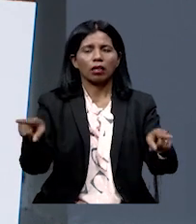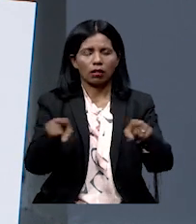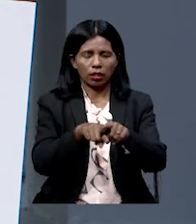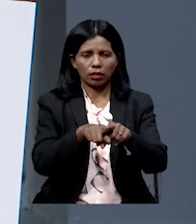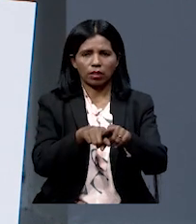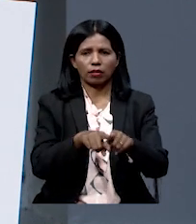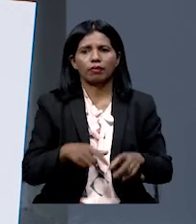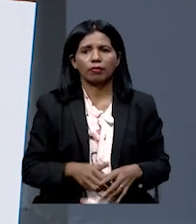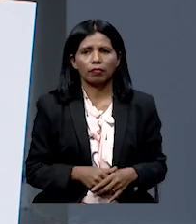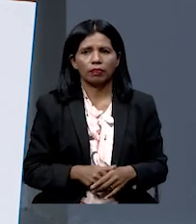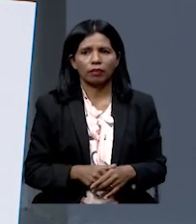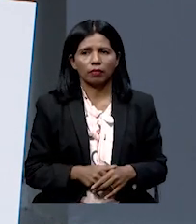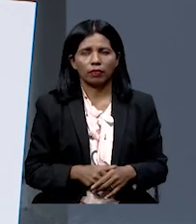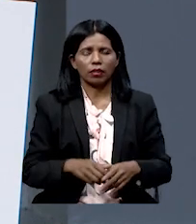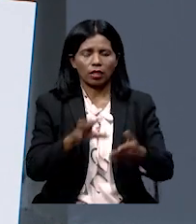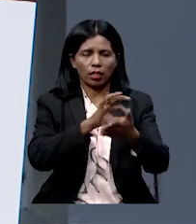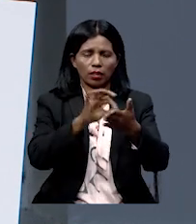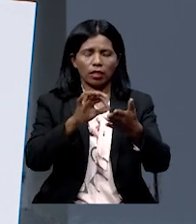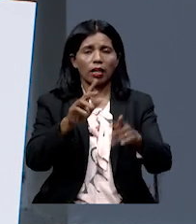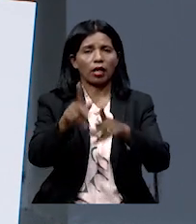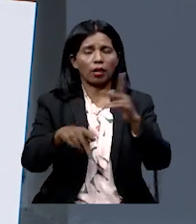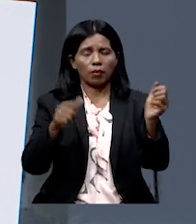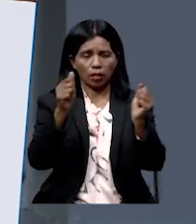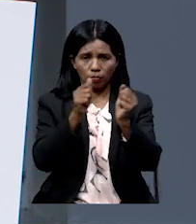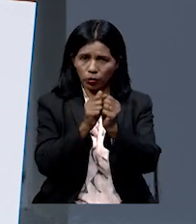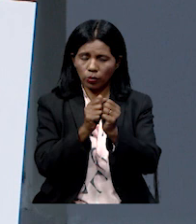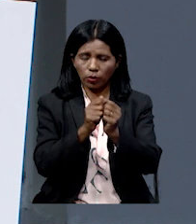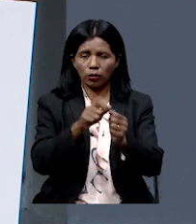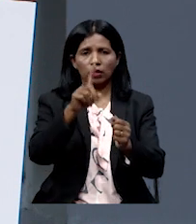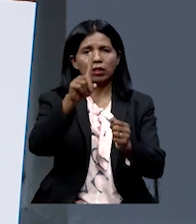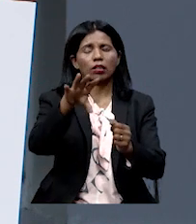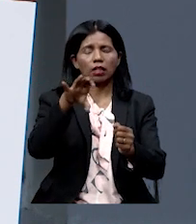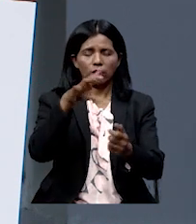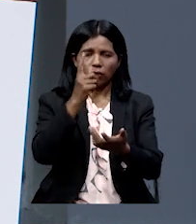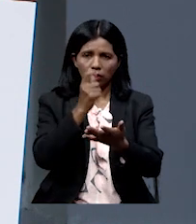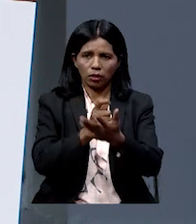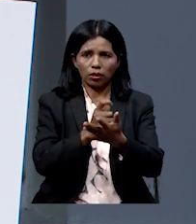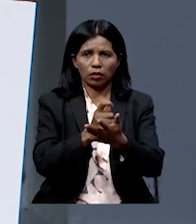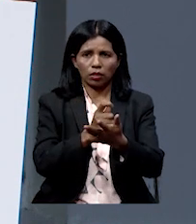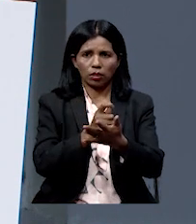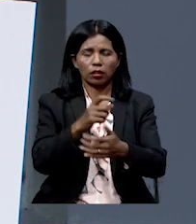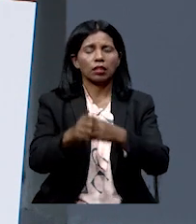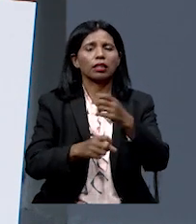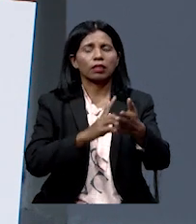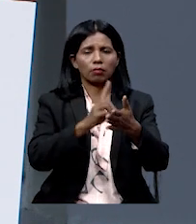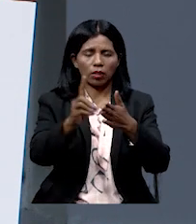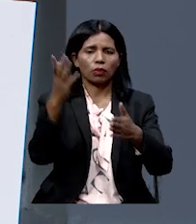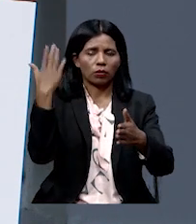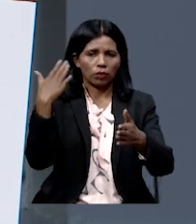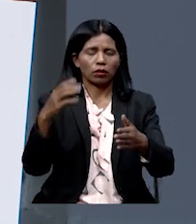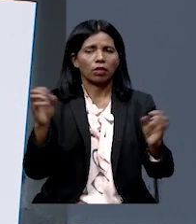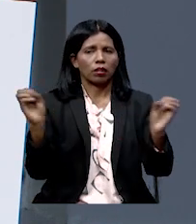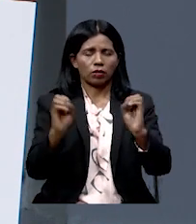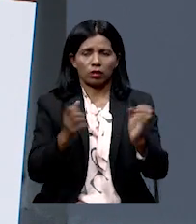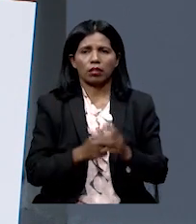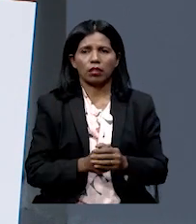ona asinantes rihung atus ida iha semana balu liuba